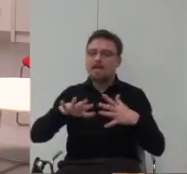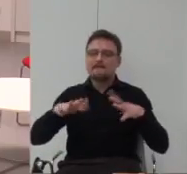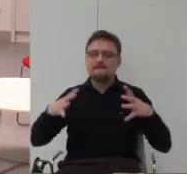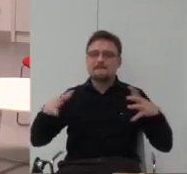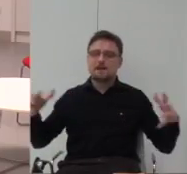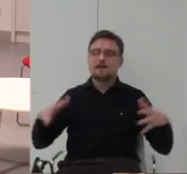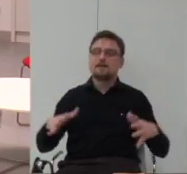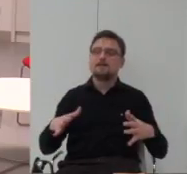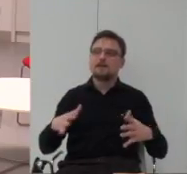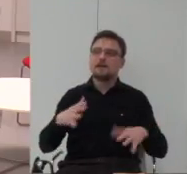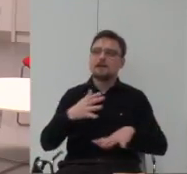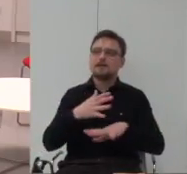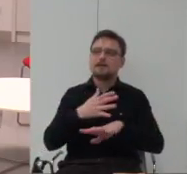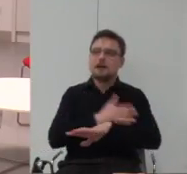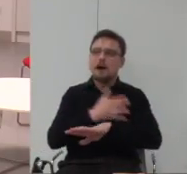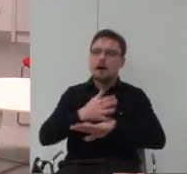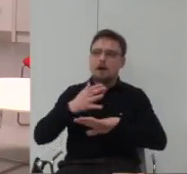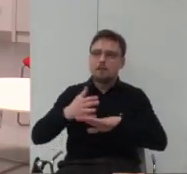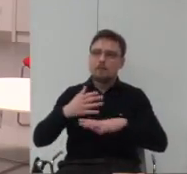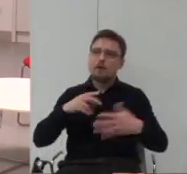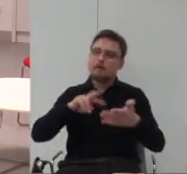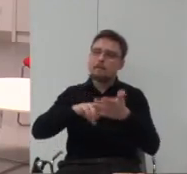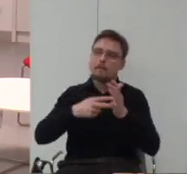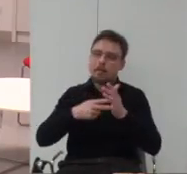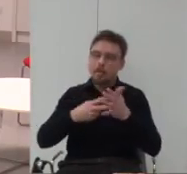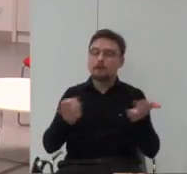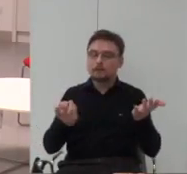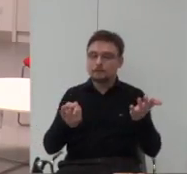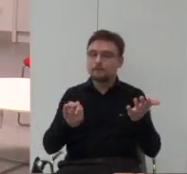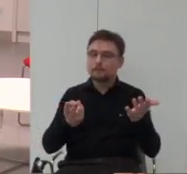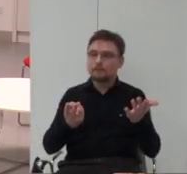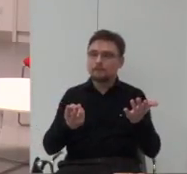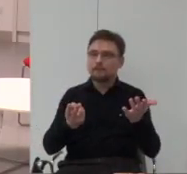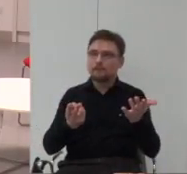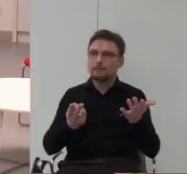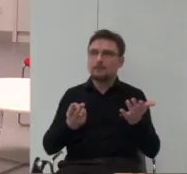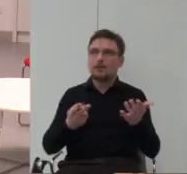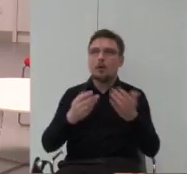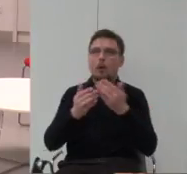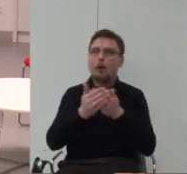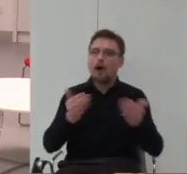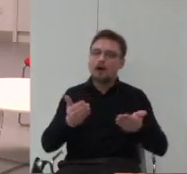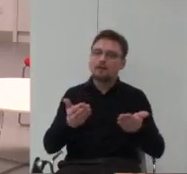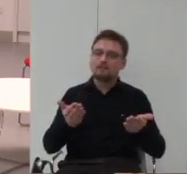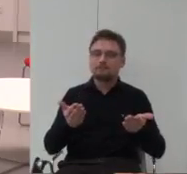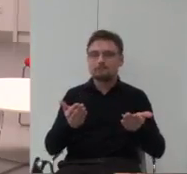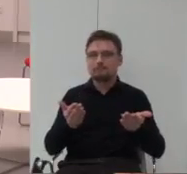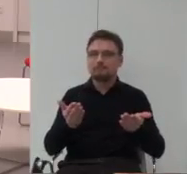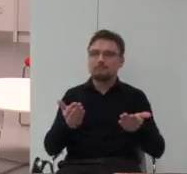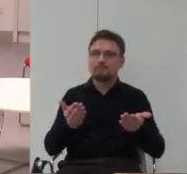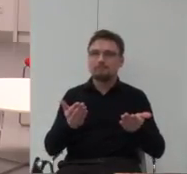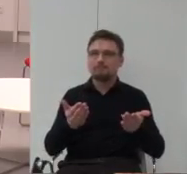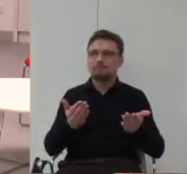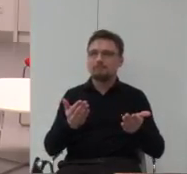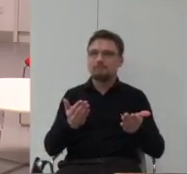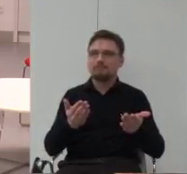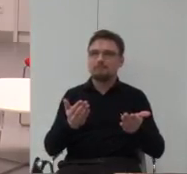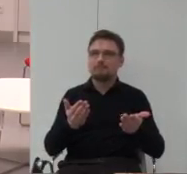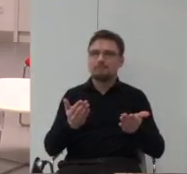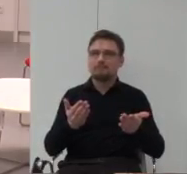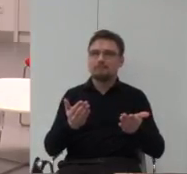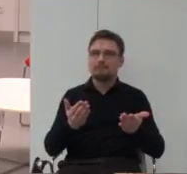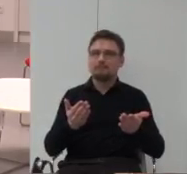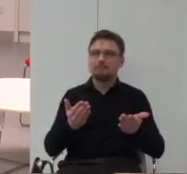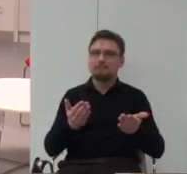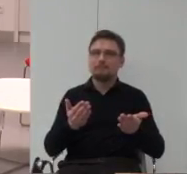tak, jak sądzono na początku. Stąd wielkie tereny zabudowy, które są przeznaczone w studium pod